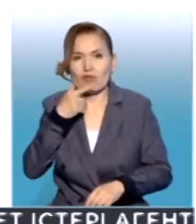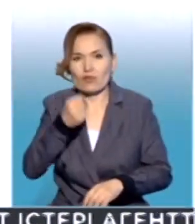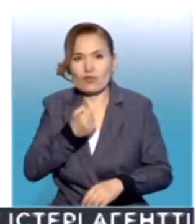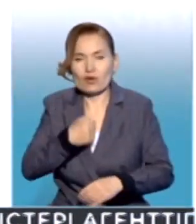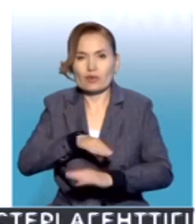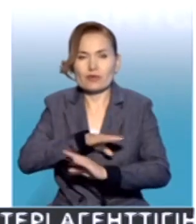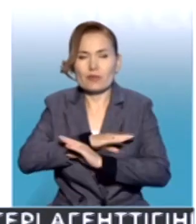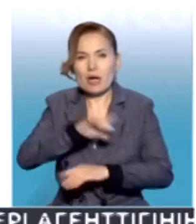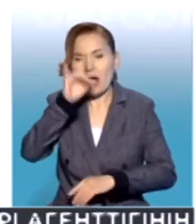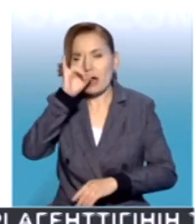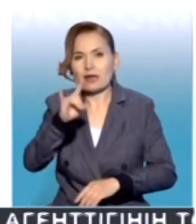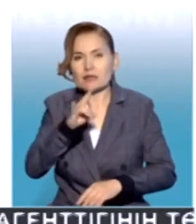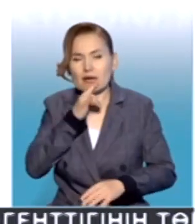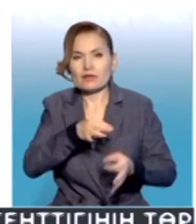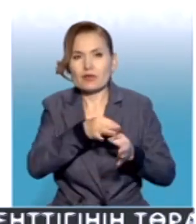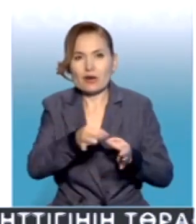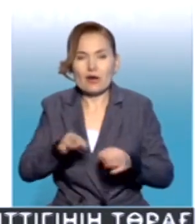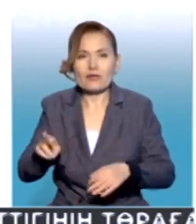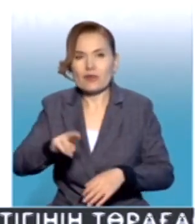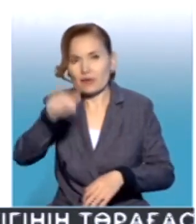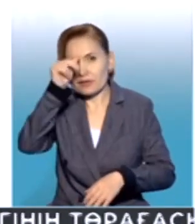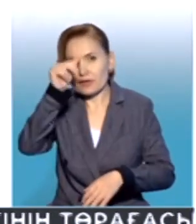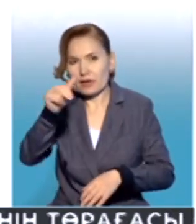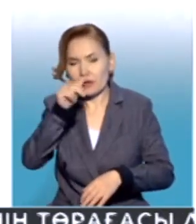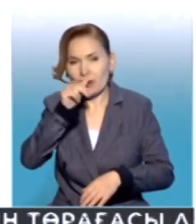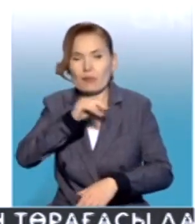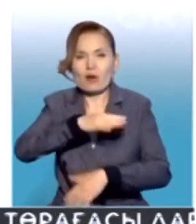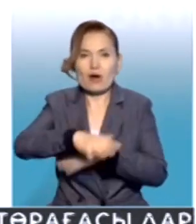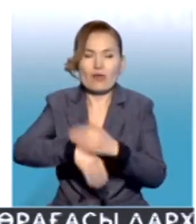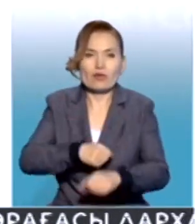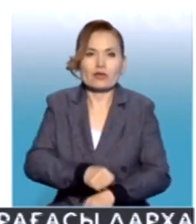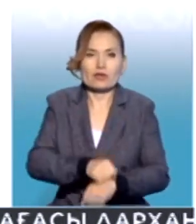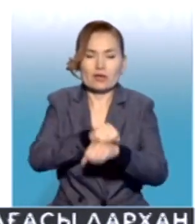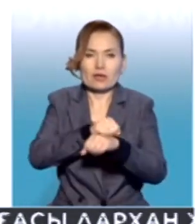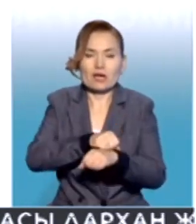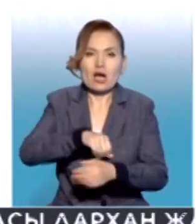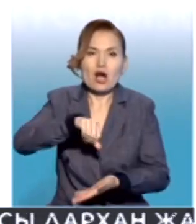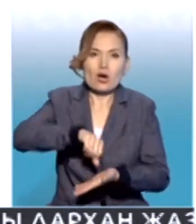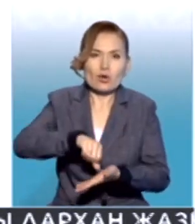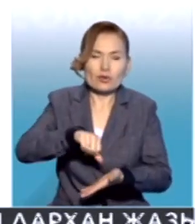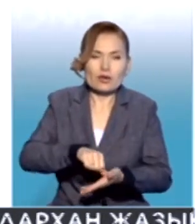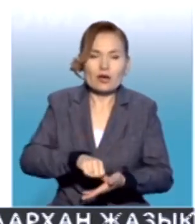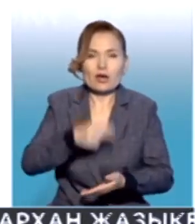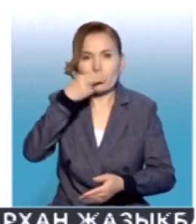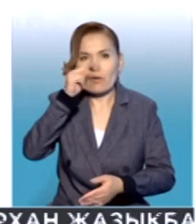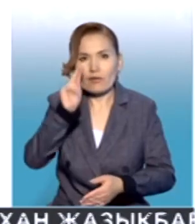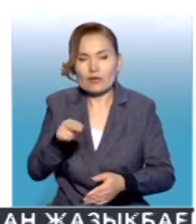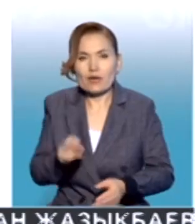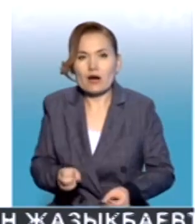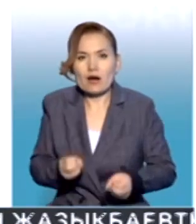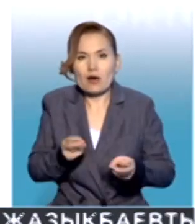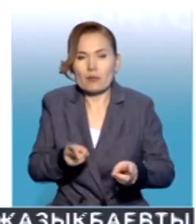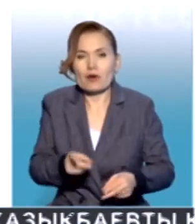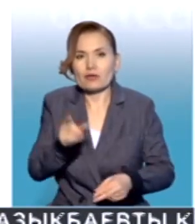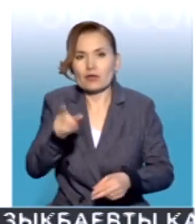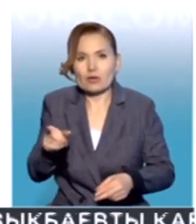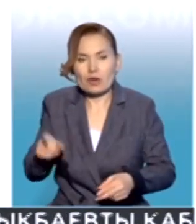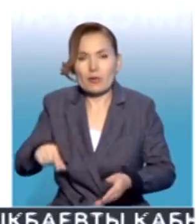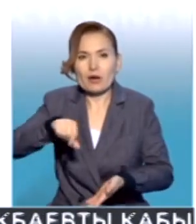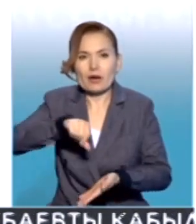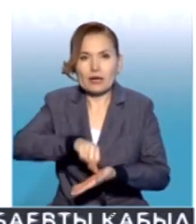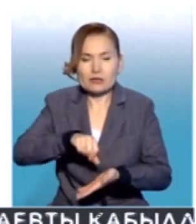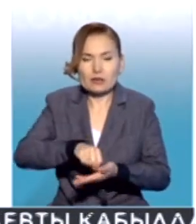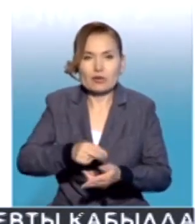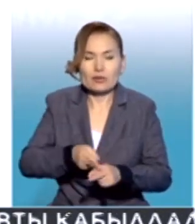Жалпы ел бойынша қаңтар оқиғалар кезеңде жаппай тәртіпсіздіктерді ұйымдастыру және оған қатысу